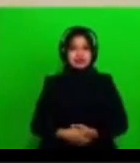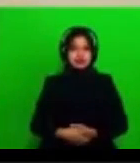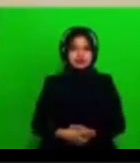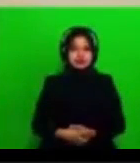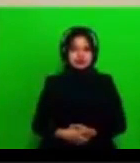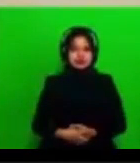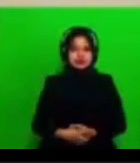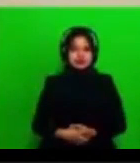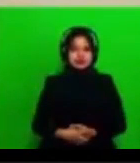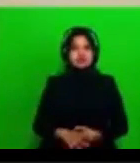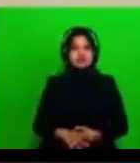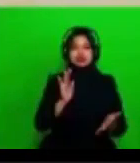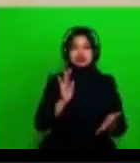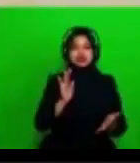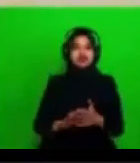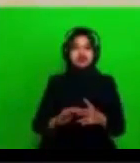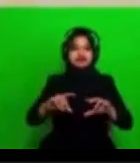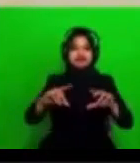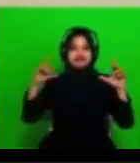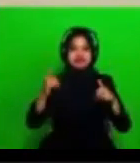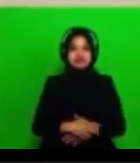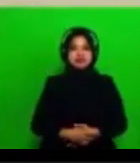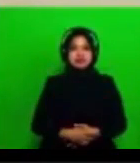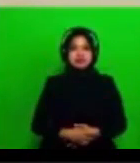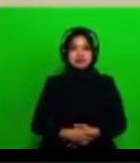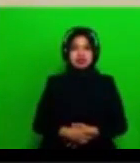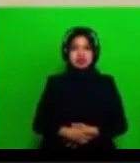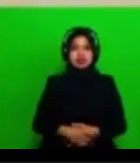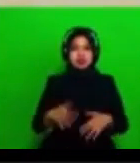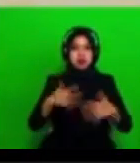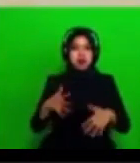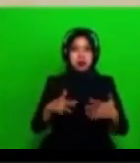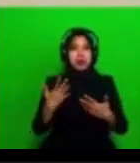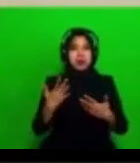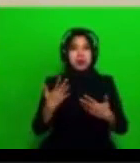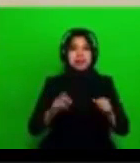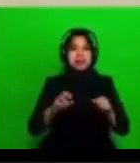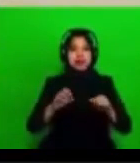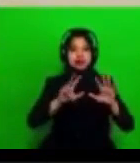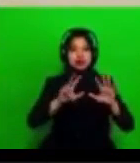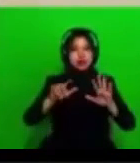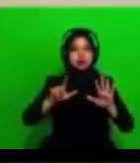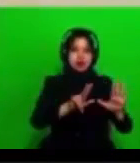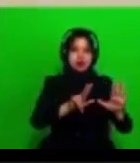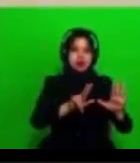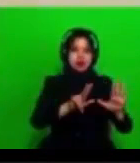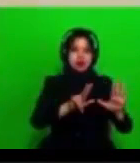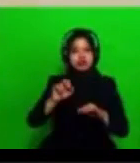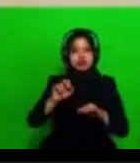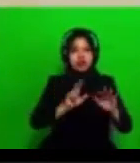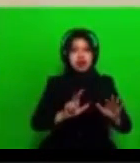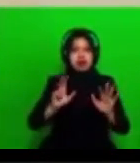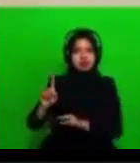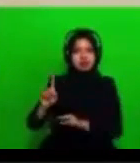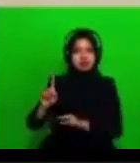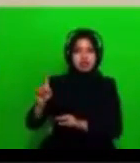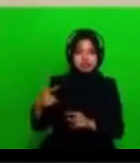salah memasukkan nomor. Betul. Langsung. Kita lihat. Wow.